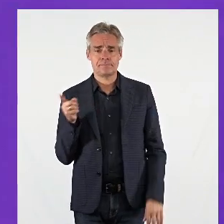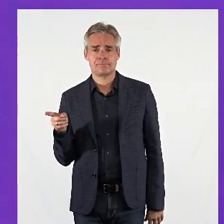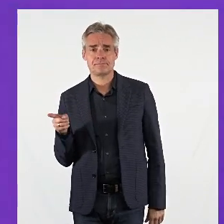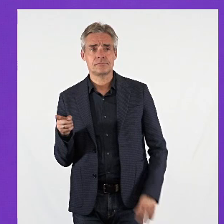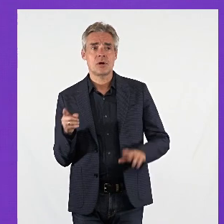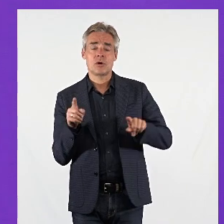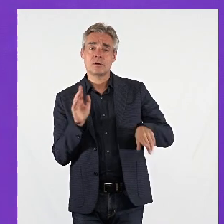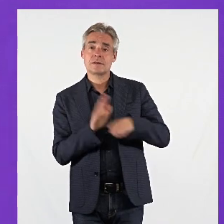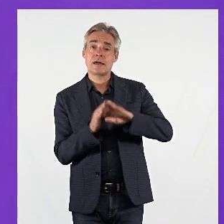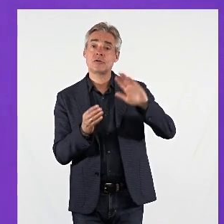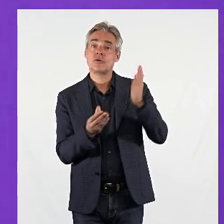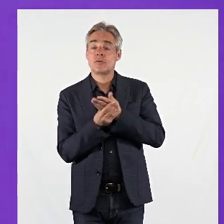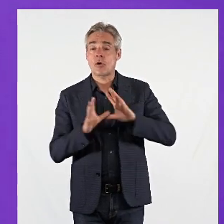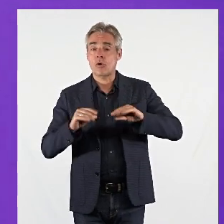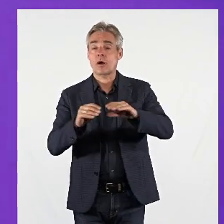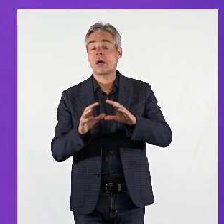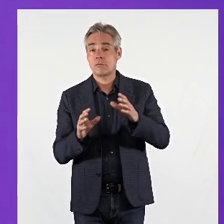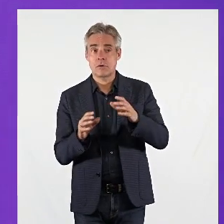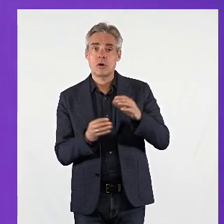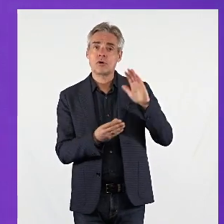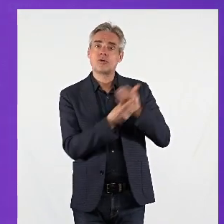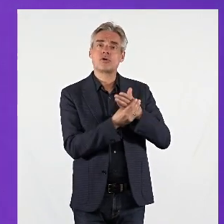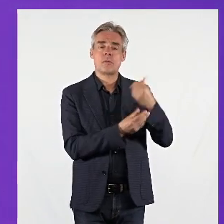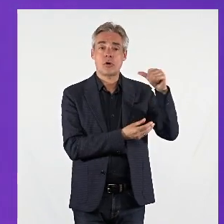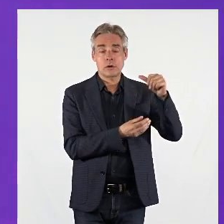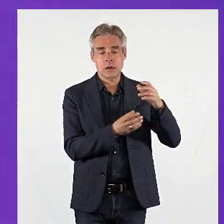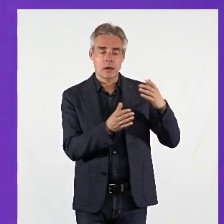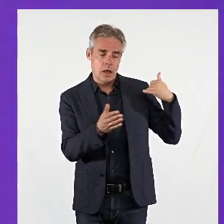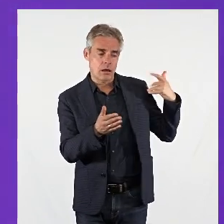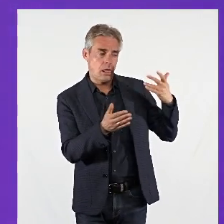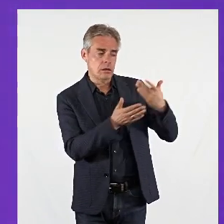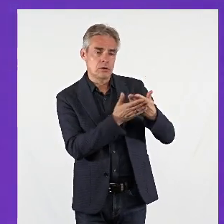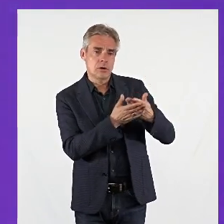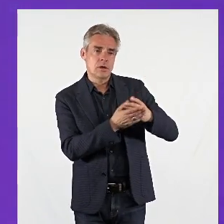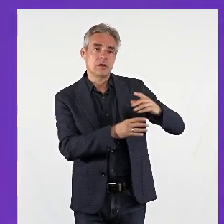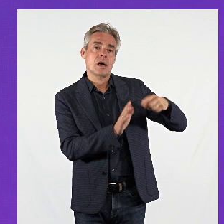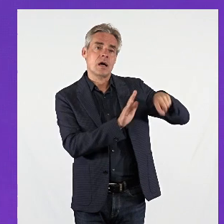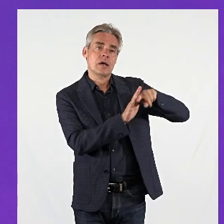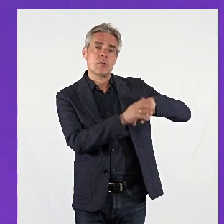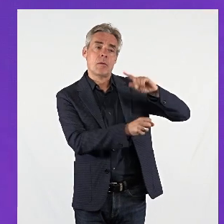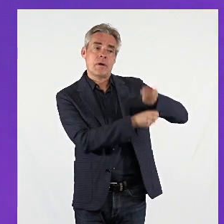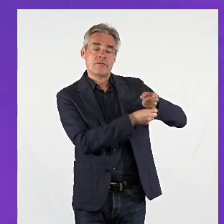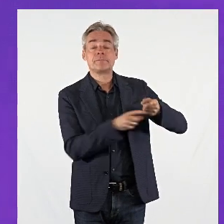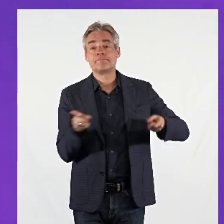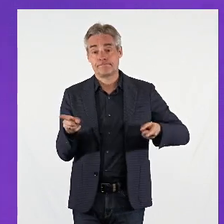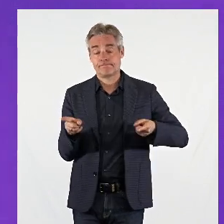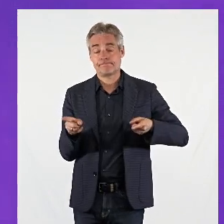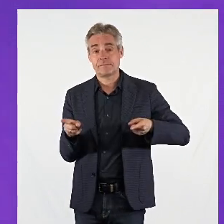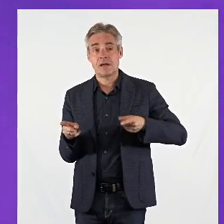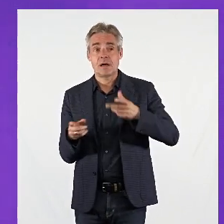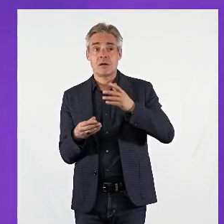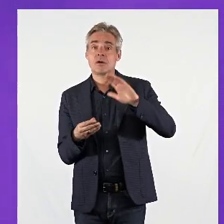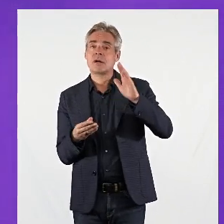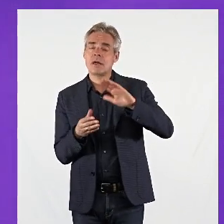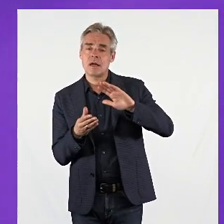document opérationnel. Le document unique est le résultat finalement d'une obligation réglementaire. Par contre, tous les éléments de connaissance,